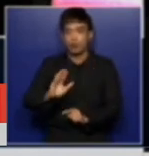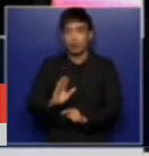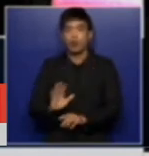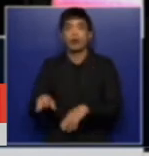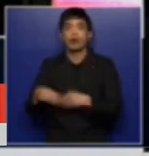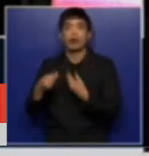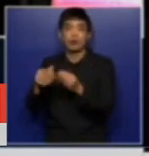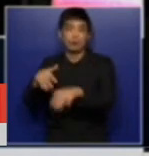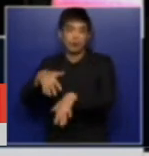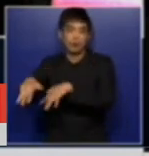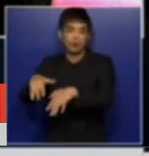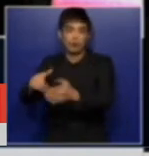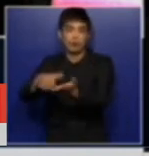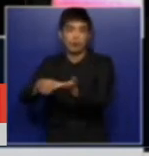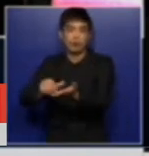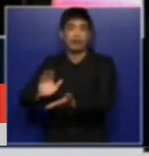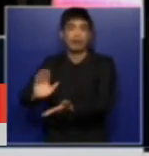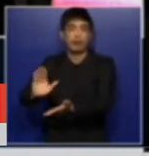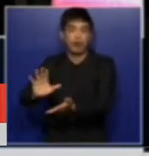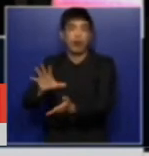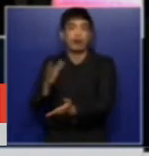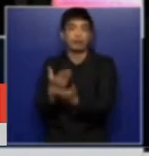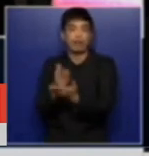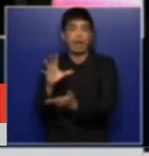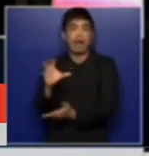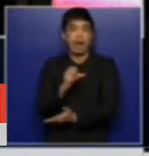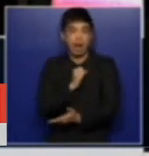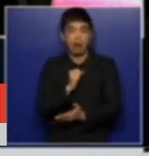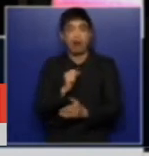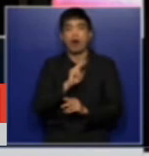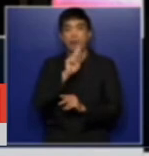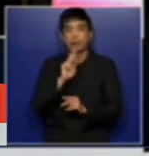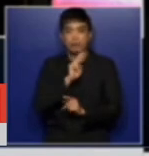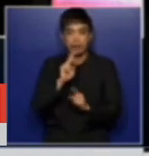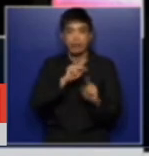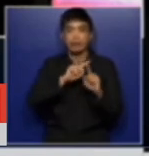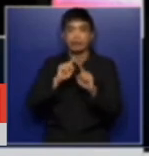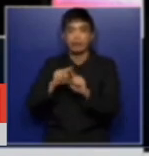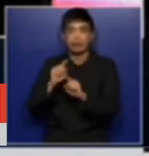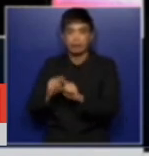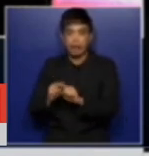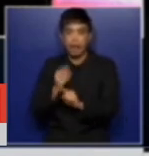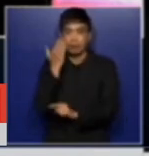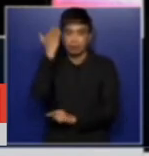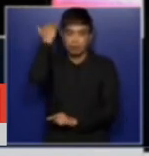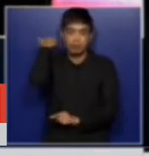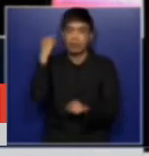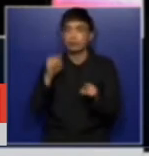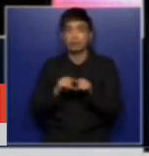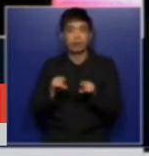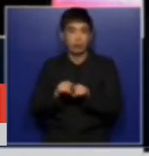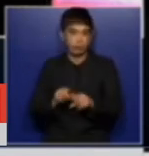และภาษีของพี่น้องประชาชนเป็นเครื่องมือเหมือนกับที่ท่านได้กระทำมาในอดีตนะครับ